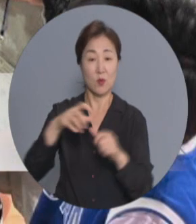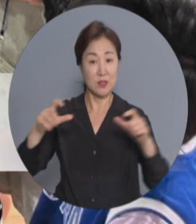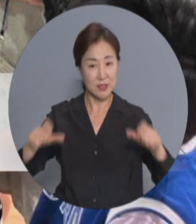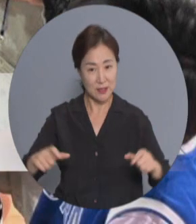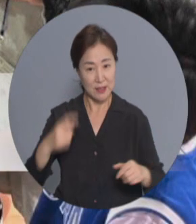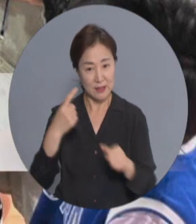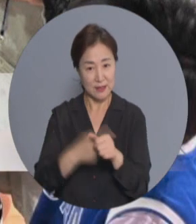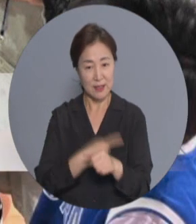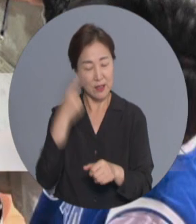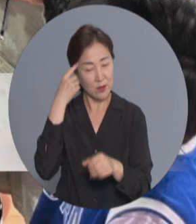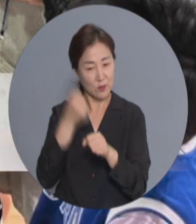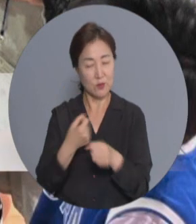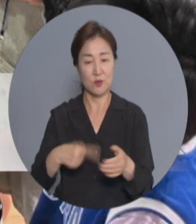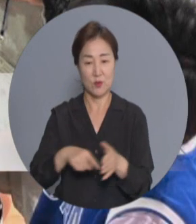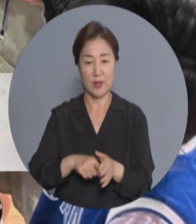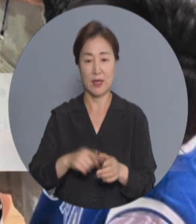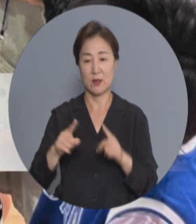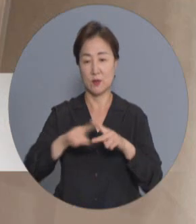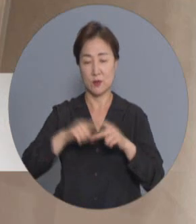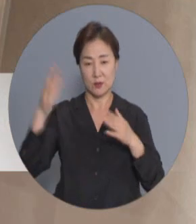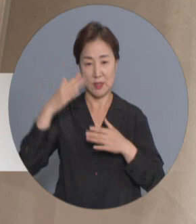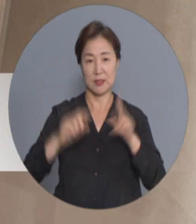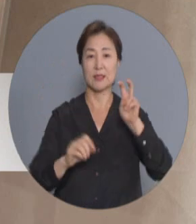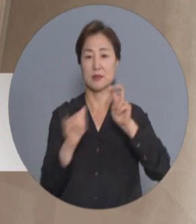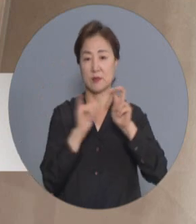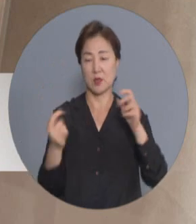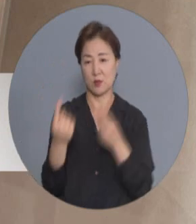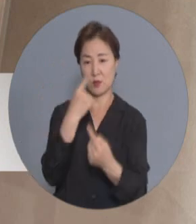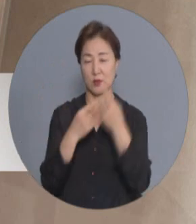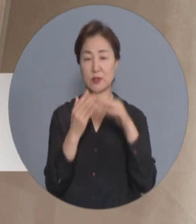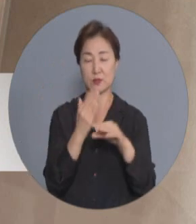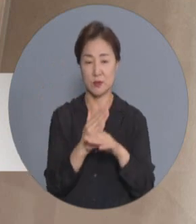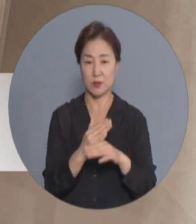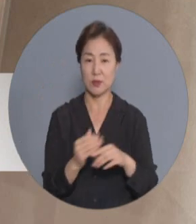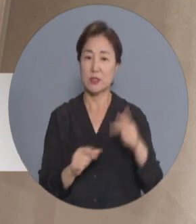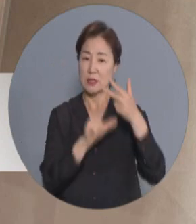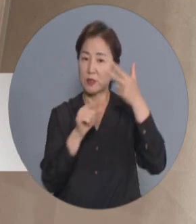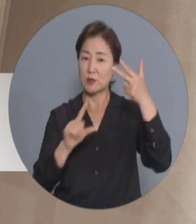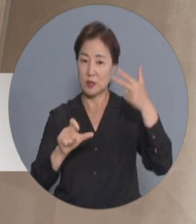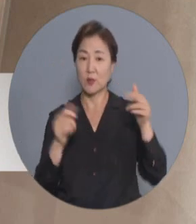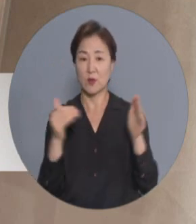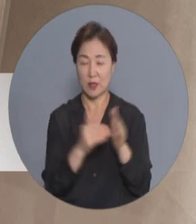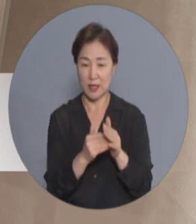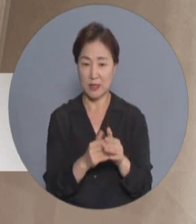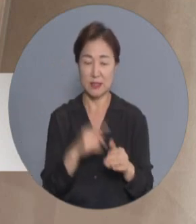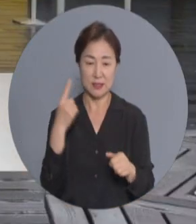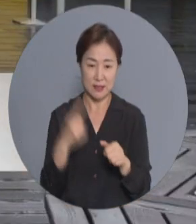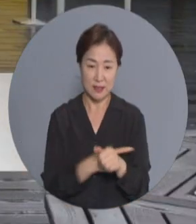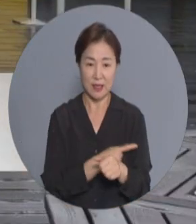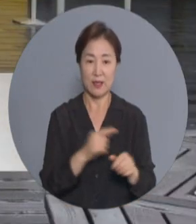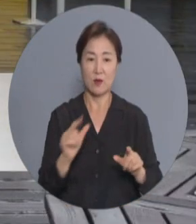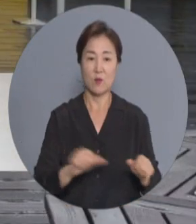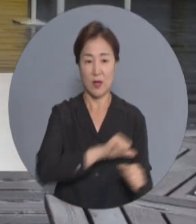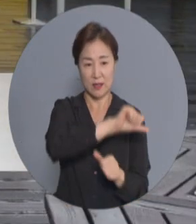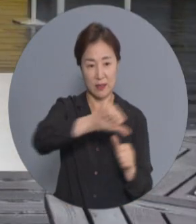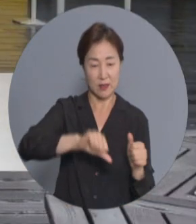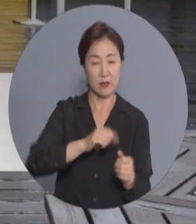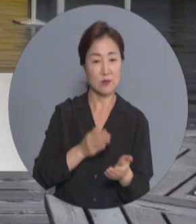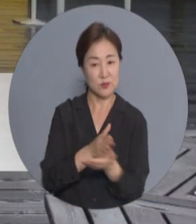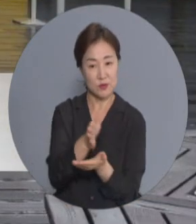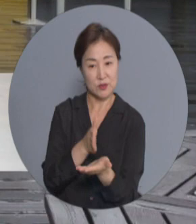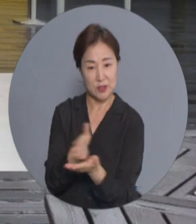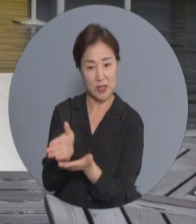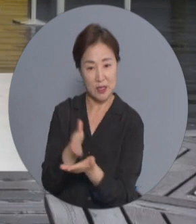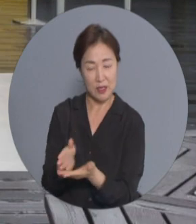지역의 초등학생 20명을 모집합니다 모집은 오는 15일까지며 순천만 자연생태와 환경 분야에 대해 총